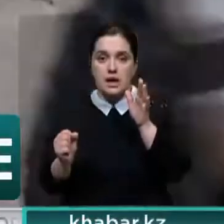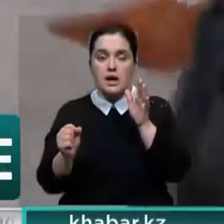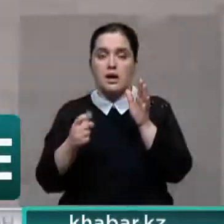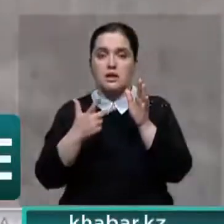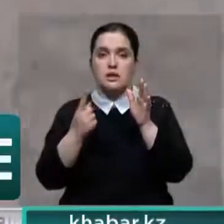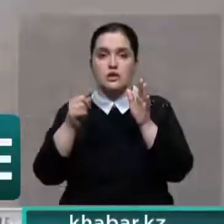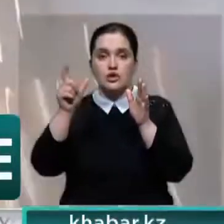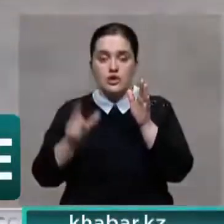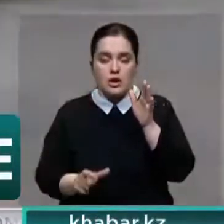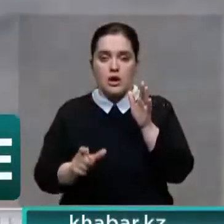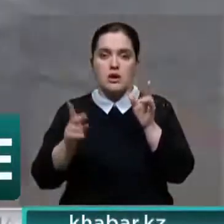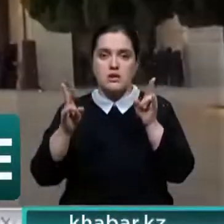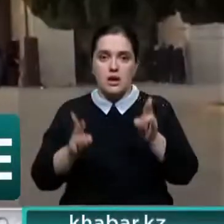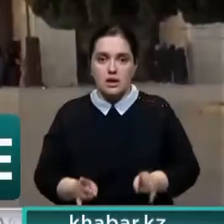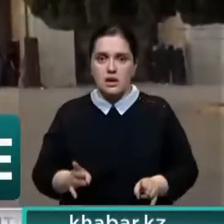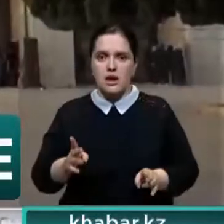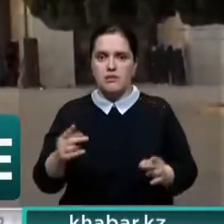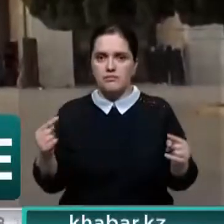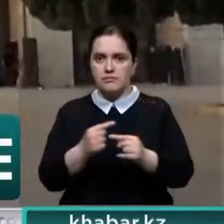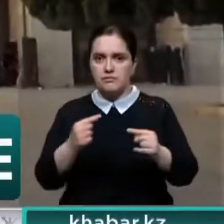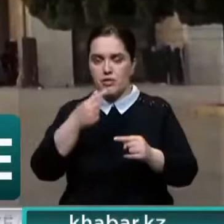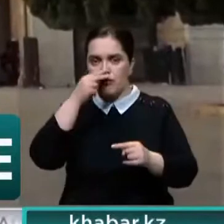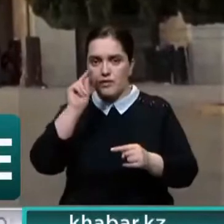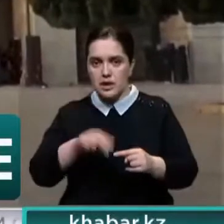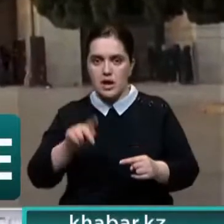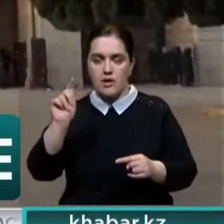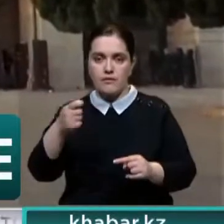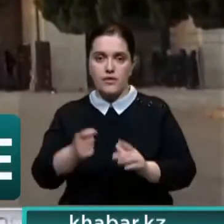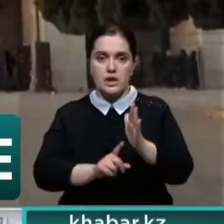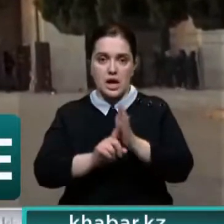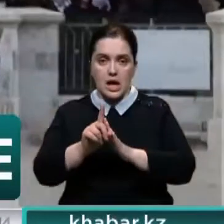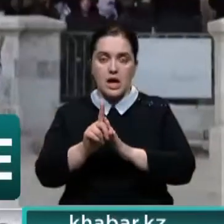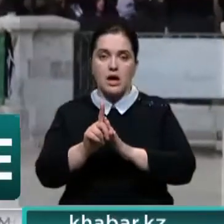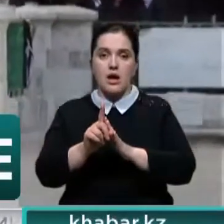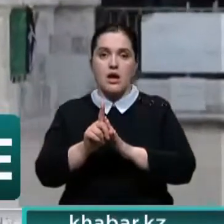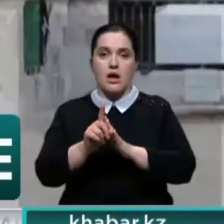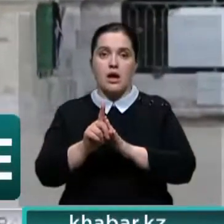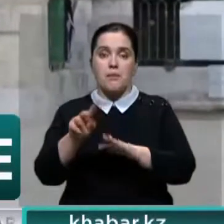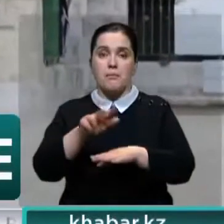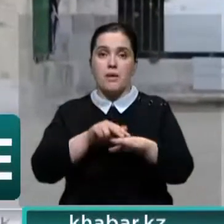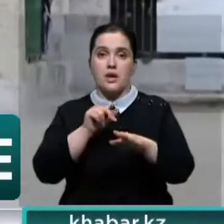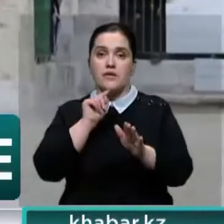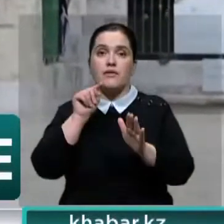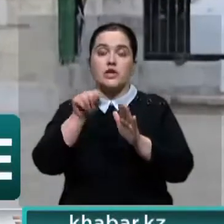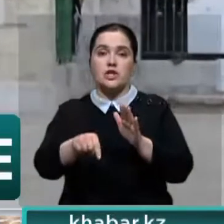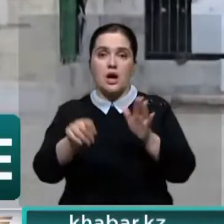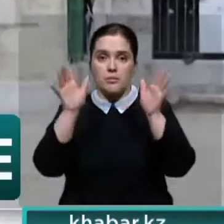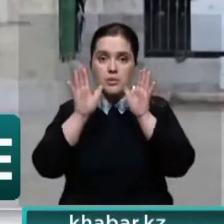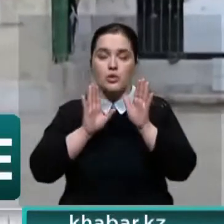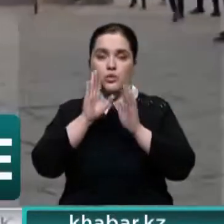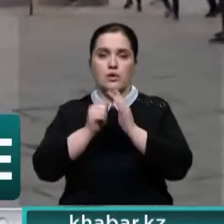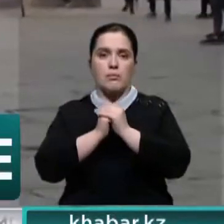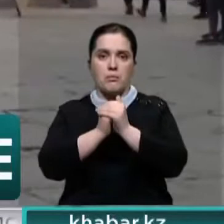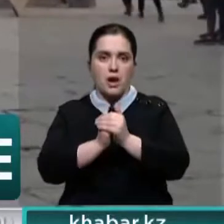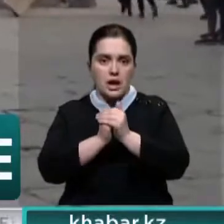человек получил ранение. Обе стороны обвинили друг друга в эскалации конфликта. По данным агентства Reuters, полиция вошла на территорию мечети после утренней